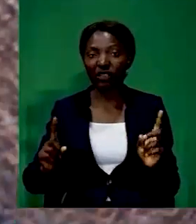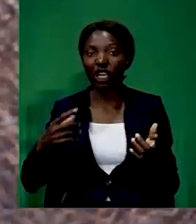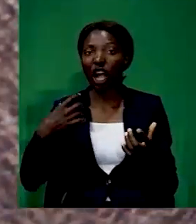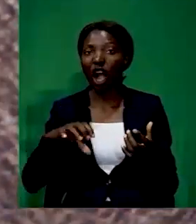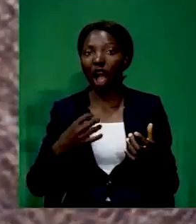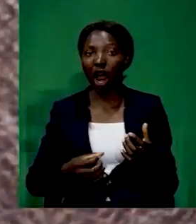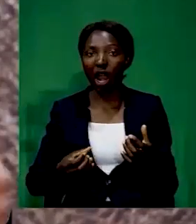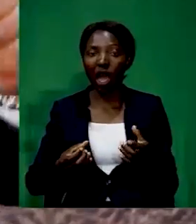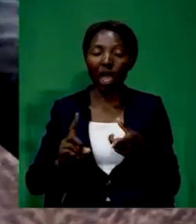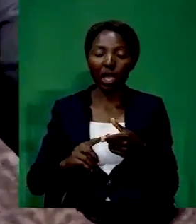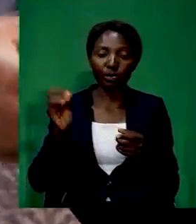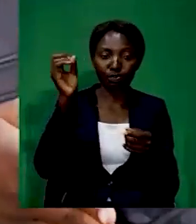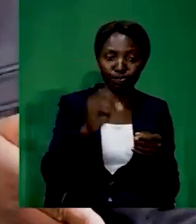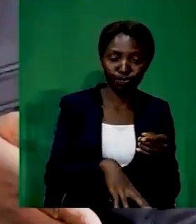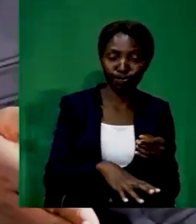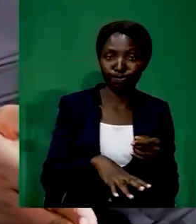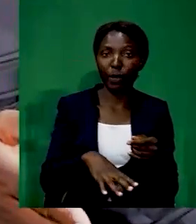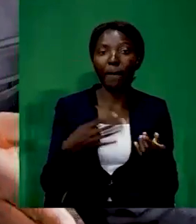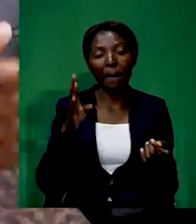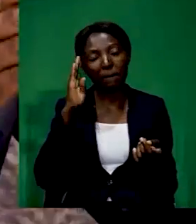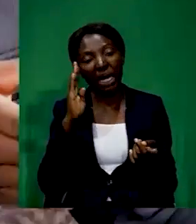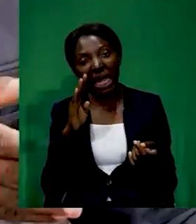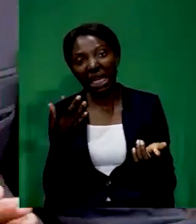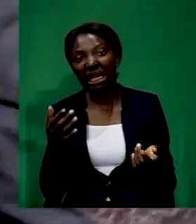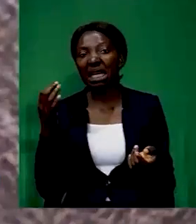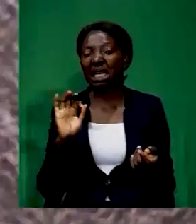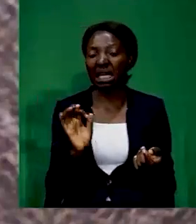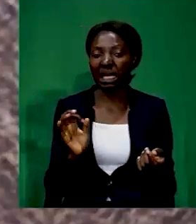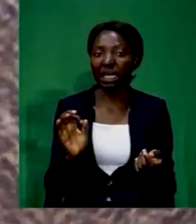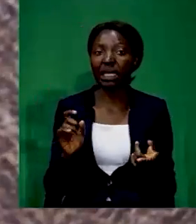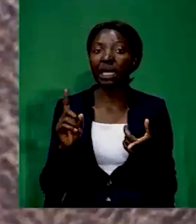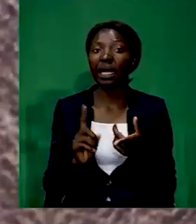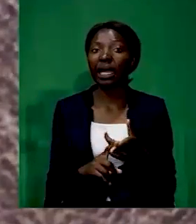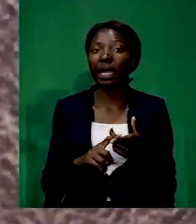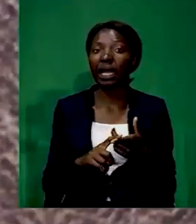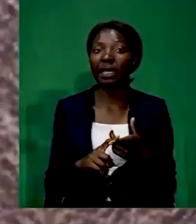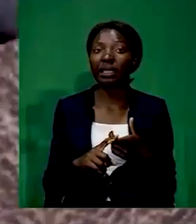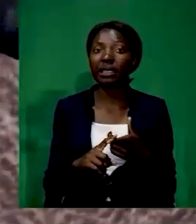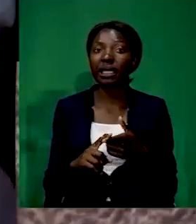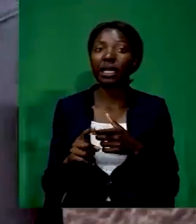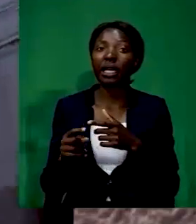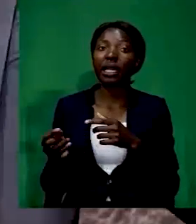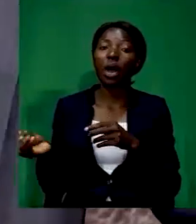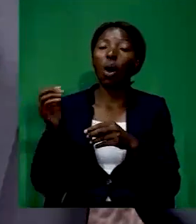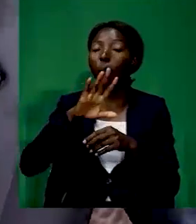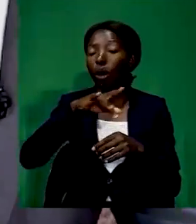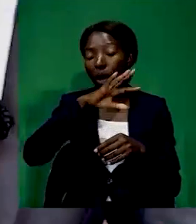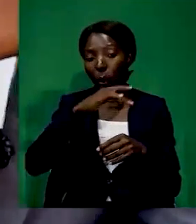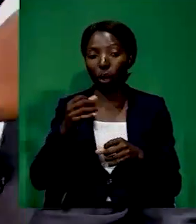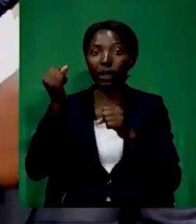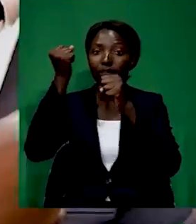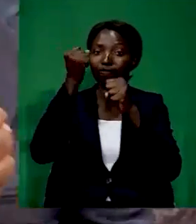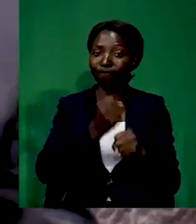votora hembe iya voikanda mudhiramu redhai yavanoda votora chitanda vonyika hembe yoenda